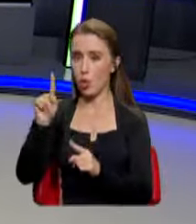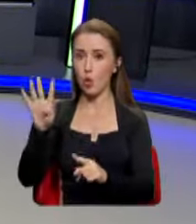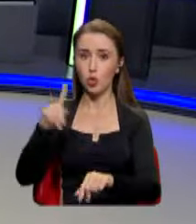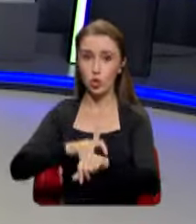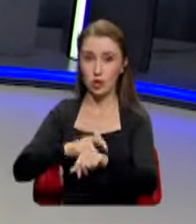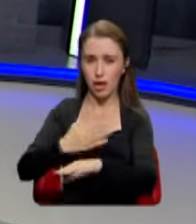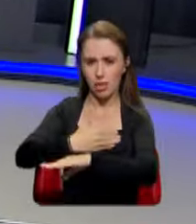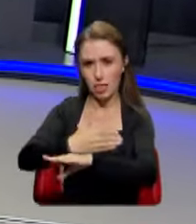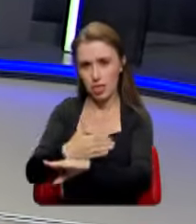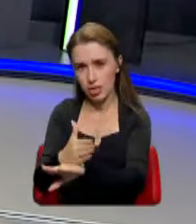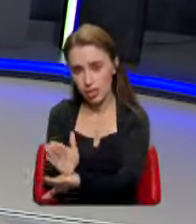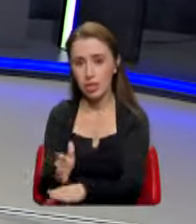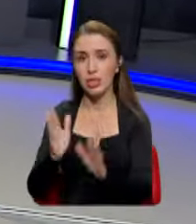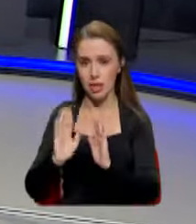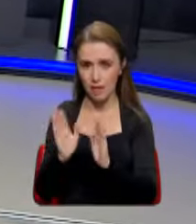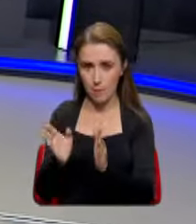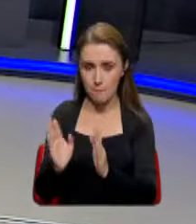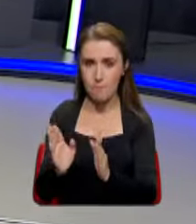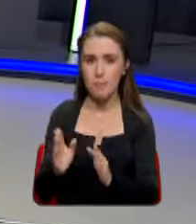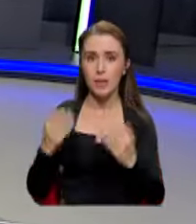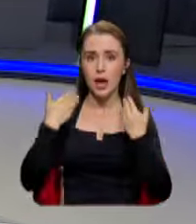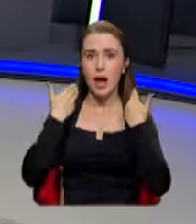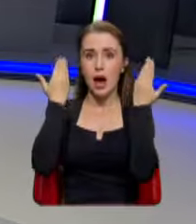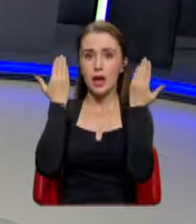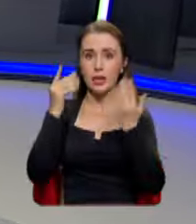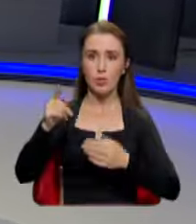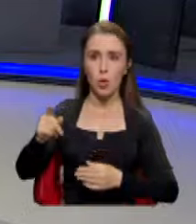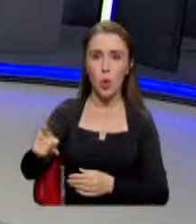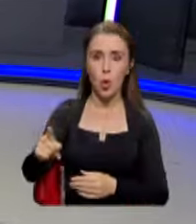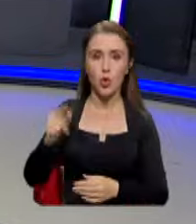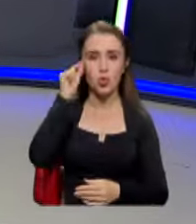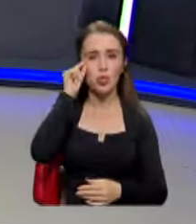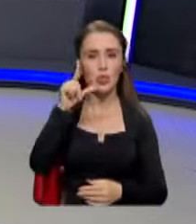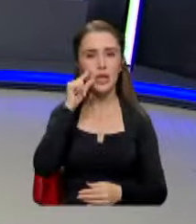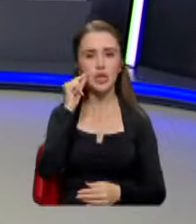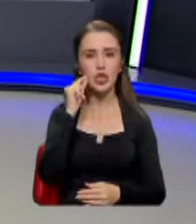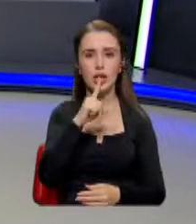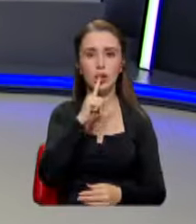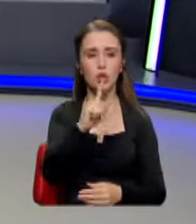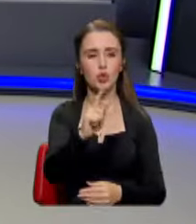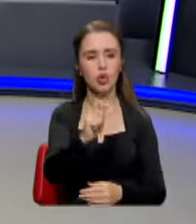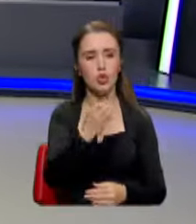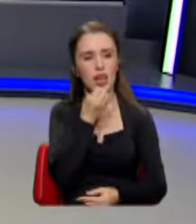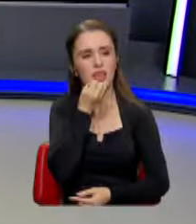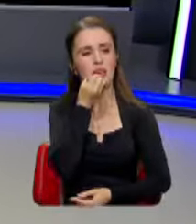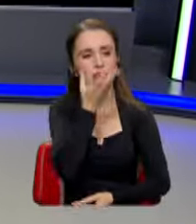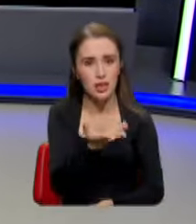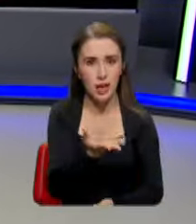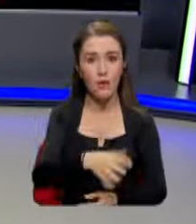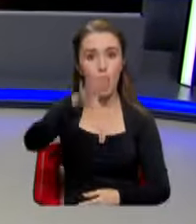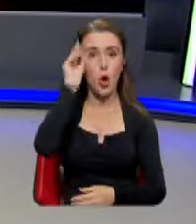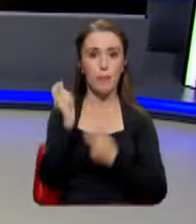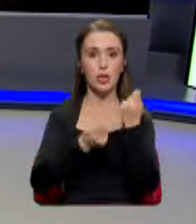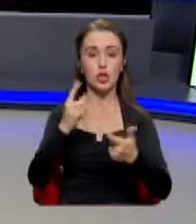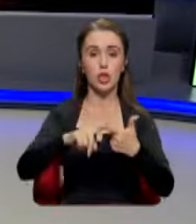saat sürmüştü 14 saat boyunca hakim bir biçimiyle sanıklardan bir söz almaya bir itiraf almaya çabalamış tı